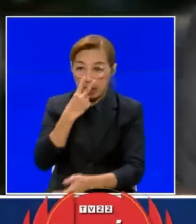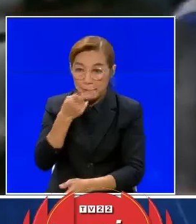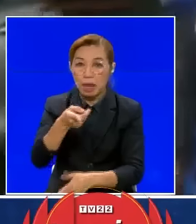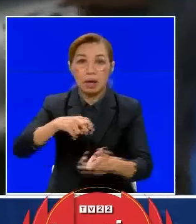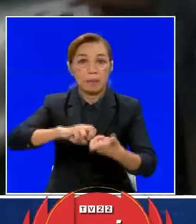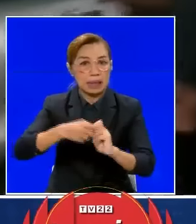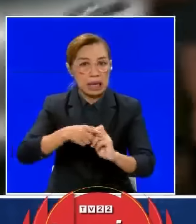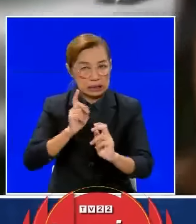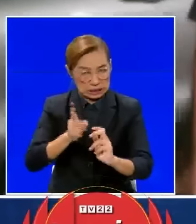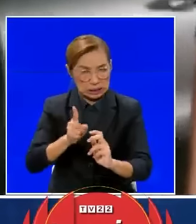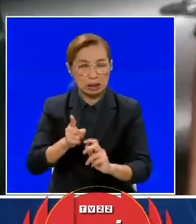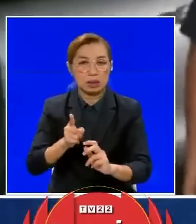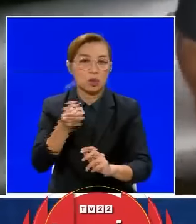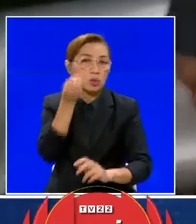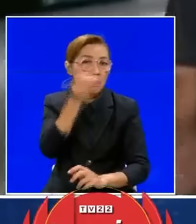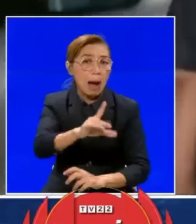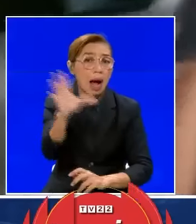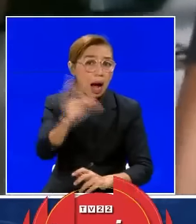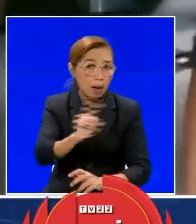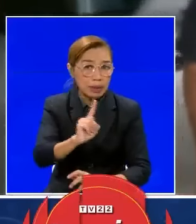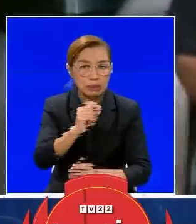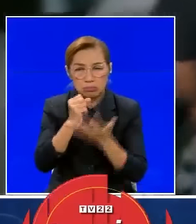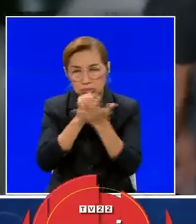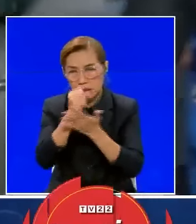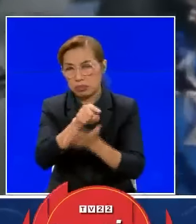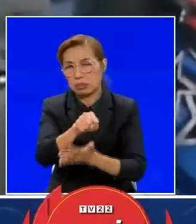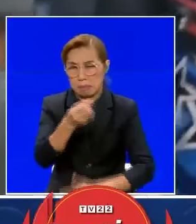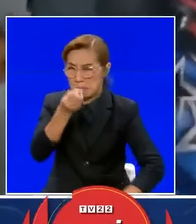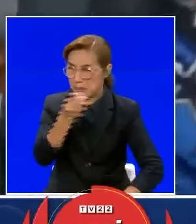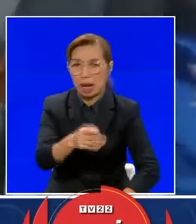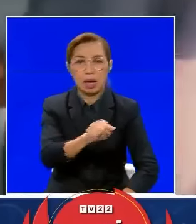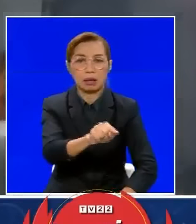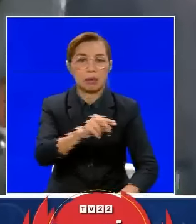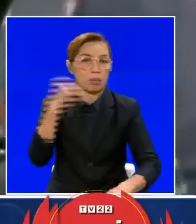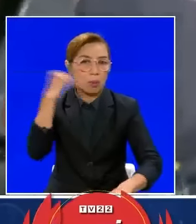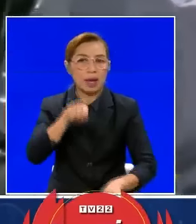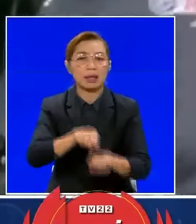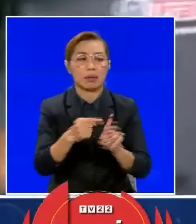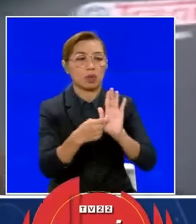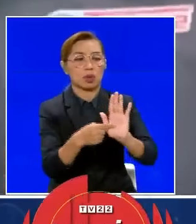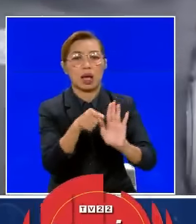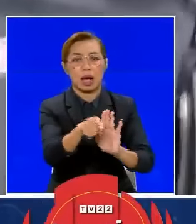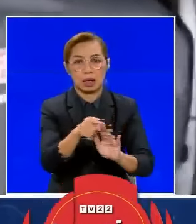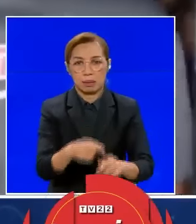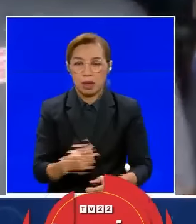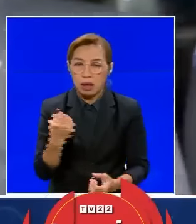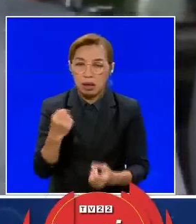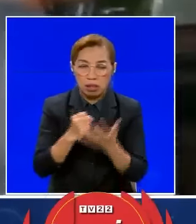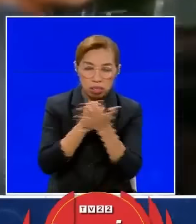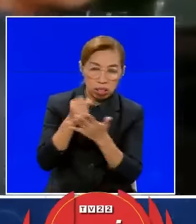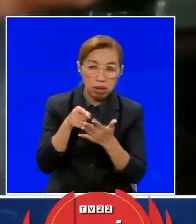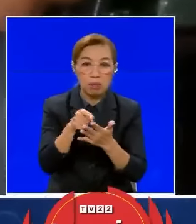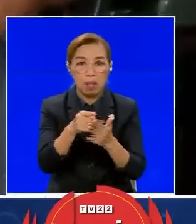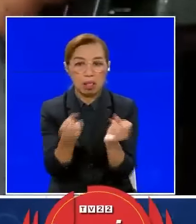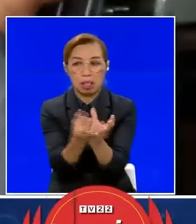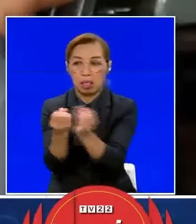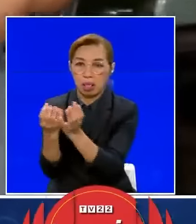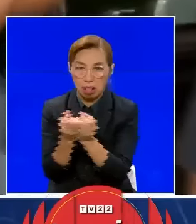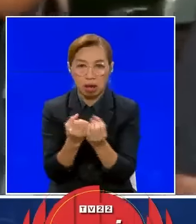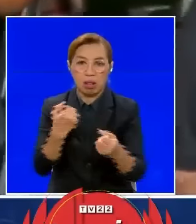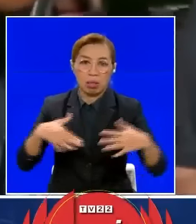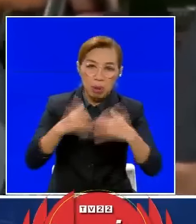าต่างๆส่วนใหญ่เนี่ยต้นตอมันมักจะมาจากยาเสพติดนะคะก็เนี่ยแหละค่ะทำให้เกิดอุบัติเหตุทำให้คนอื่นเขาเดือดร้อนกันไปหมดเกิด